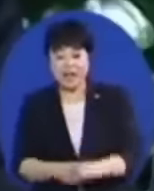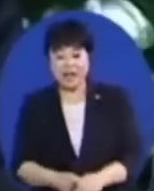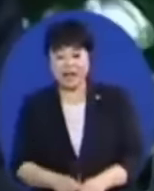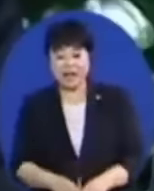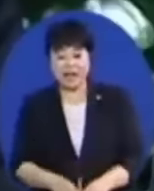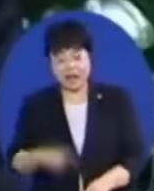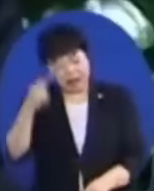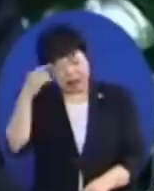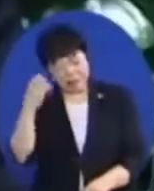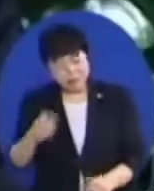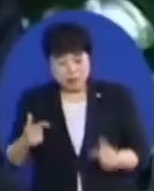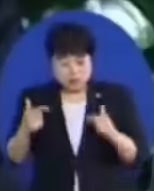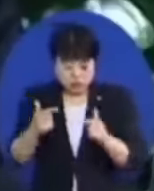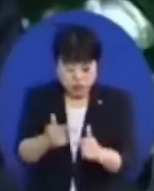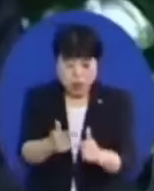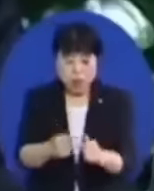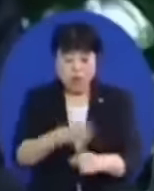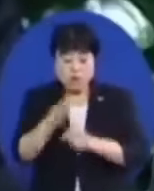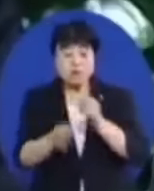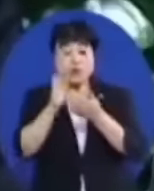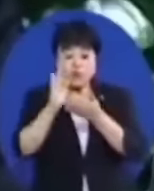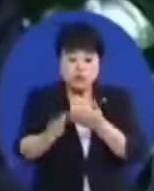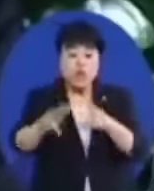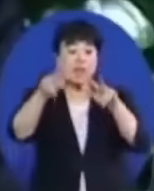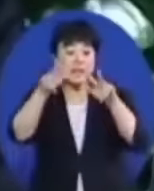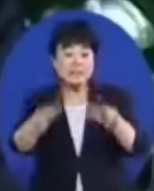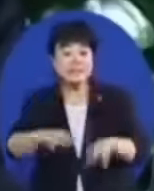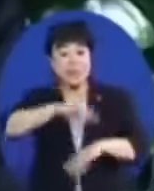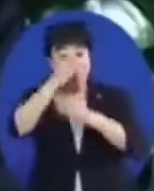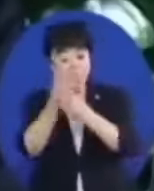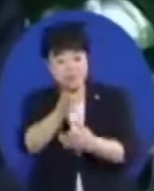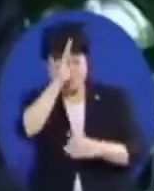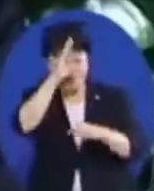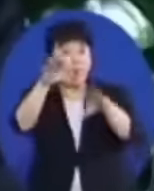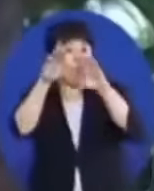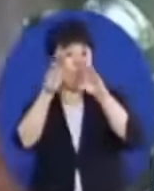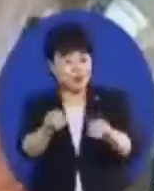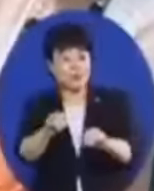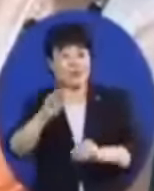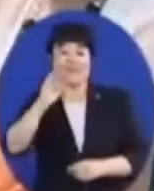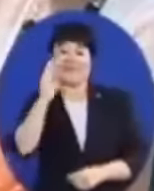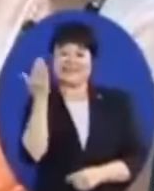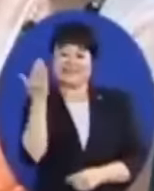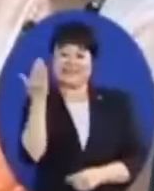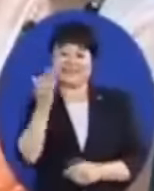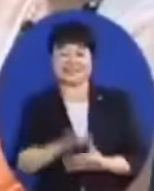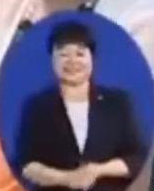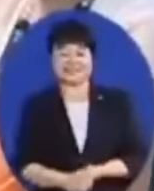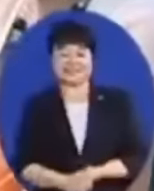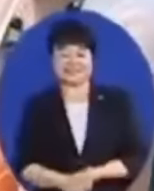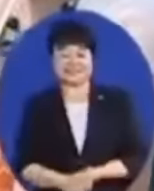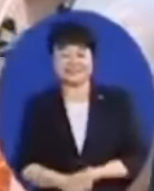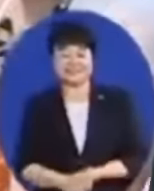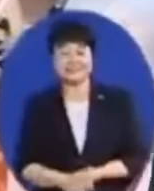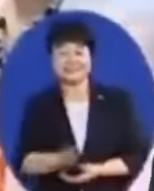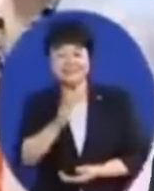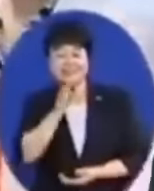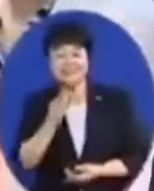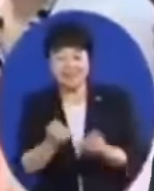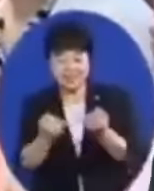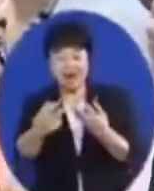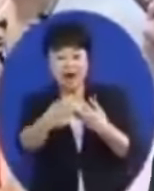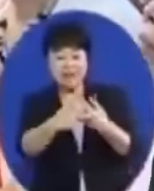조금씩 줄어들기 시작하더니 10년이 지난 오늘날은 완전히 정상이 되어버리고 마는 것입니다. 이